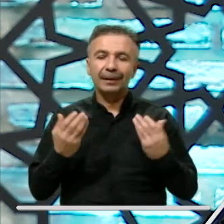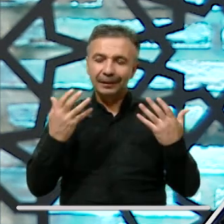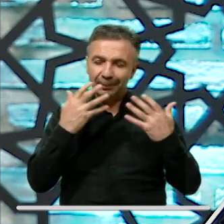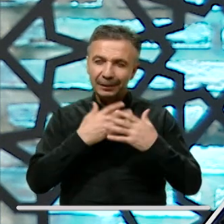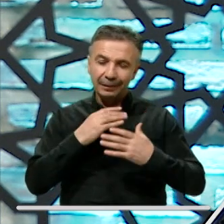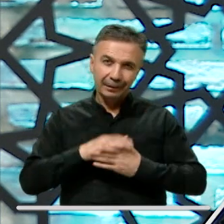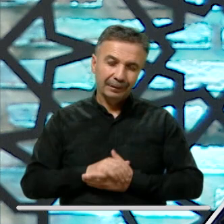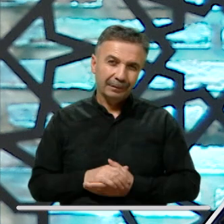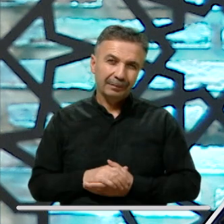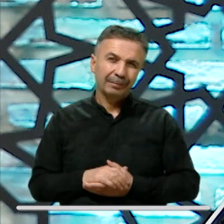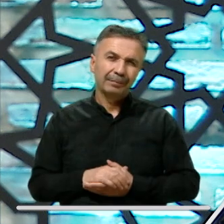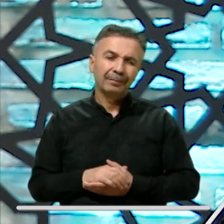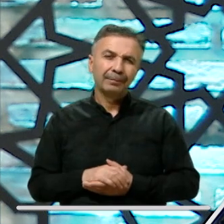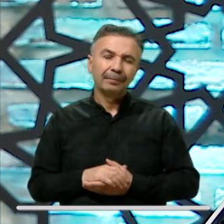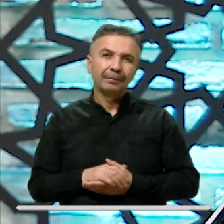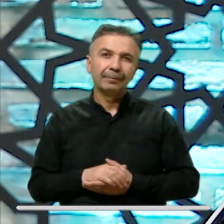hayırlı akşamlar.